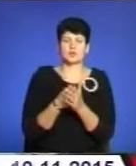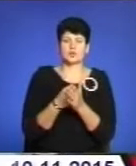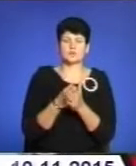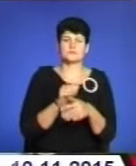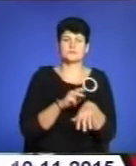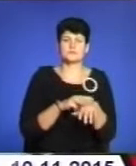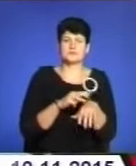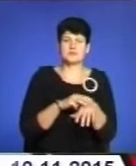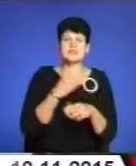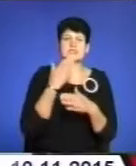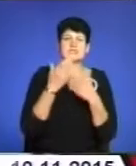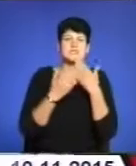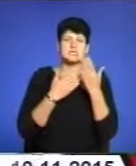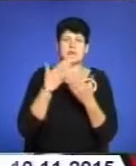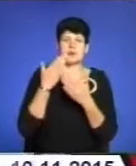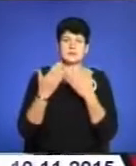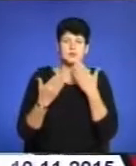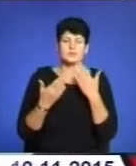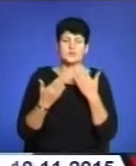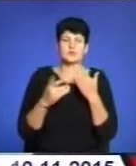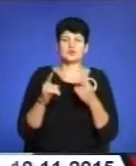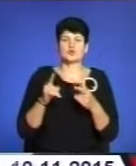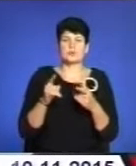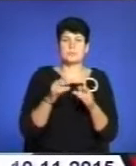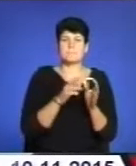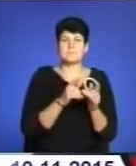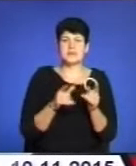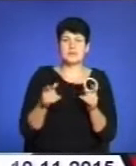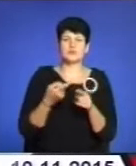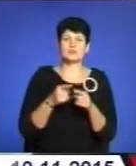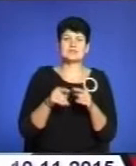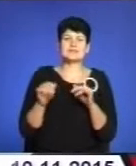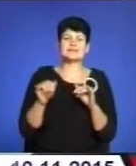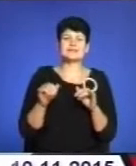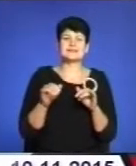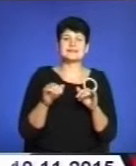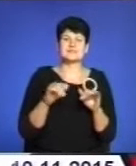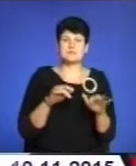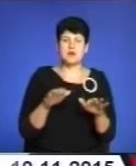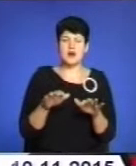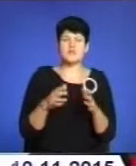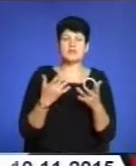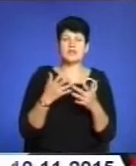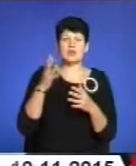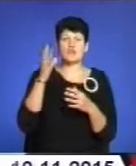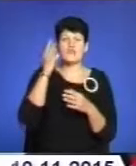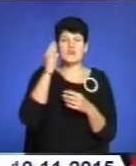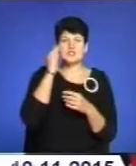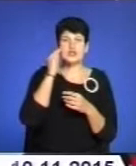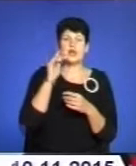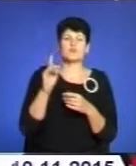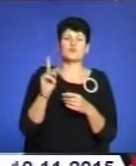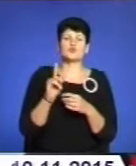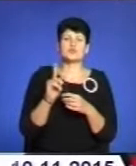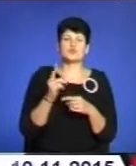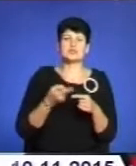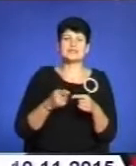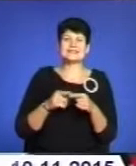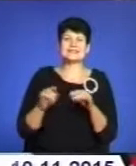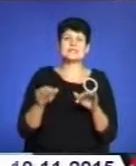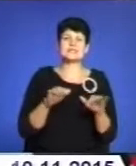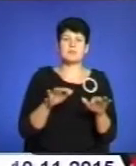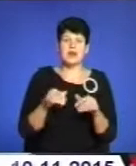правоохоронців із запитами щодо перебігу цих справ, оскільки вважаємо, що дані справи,